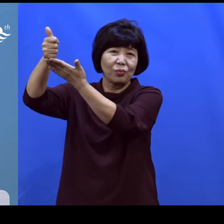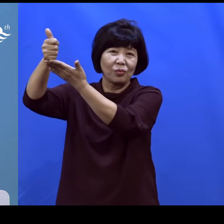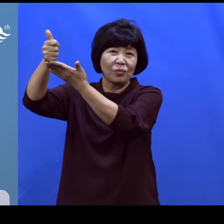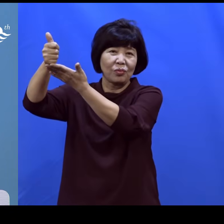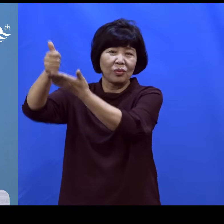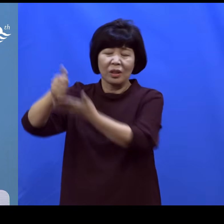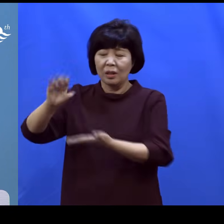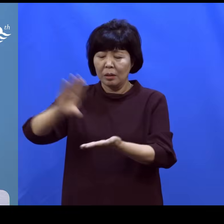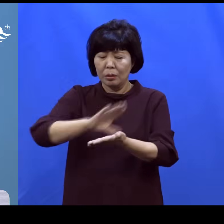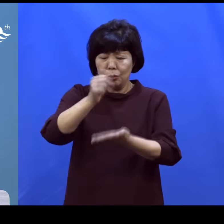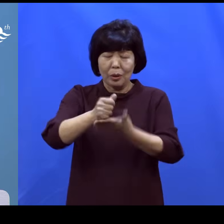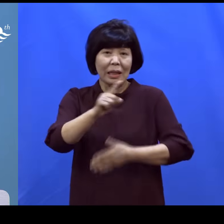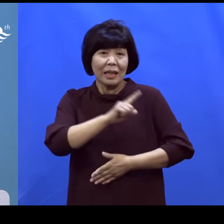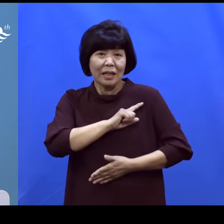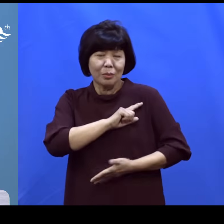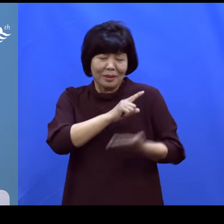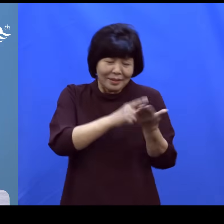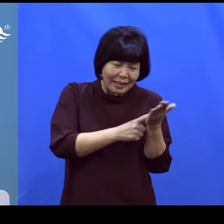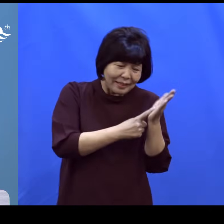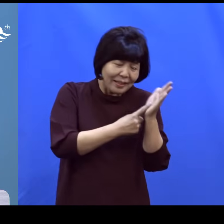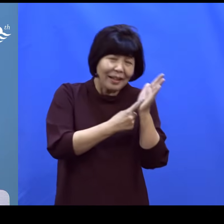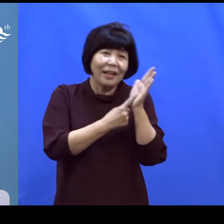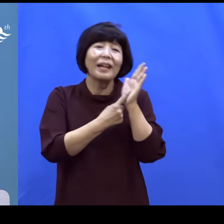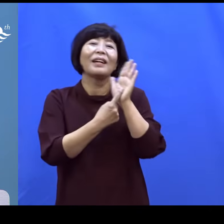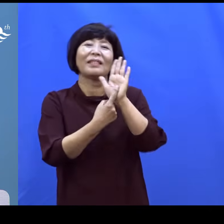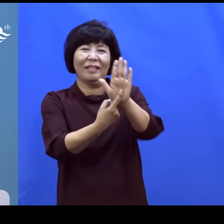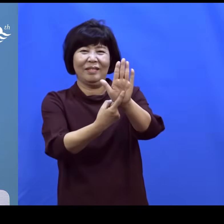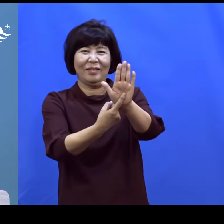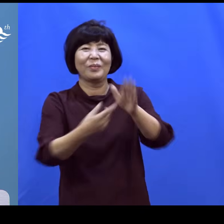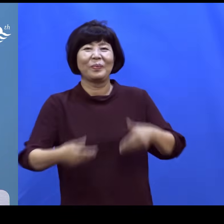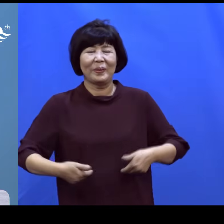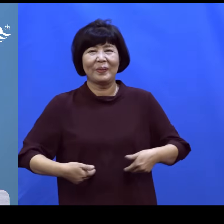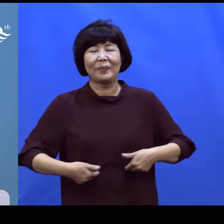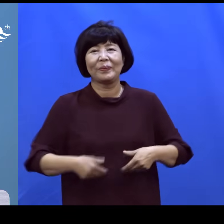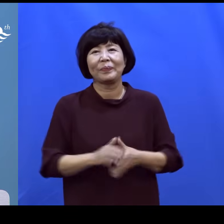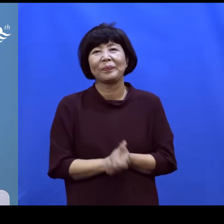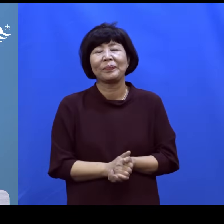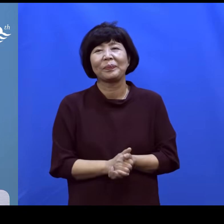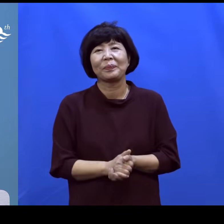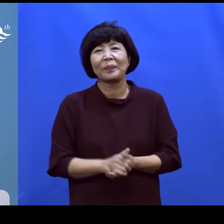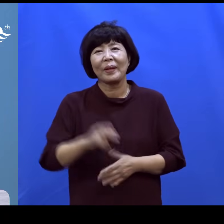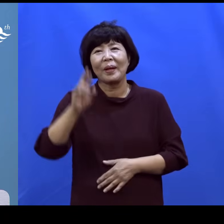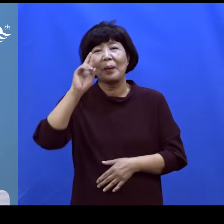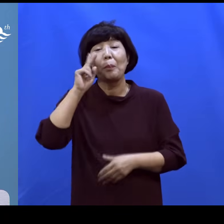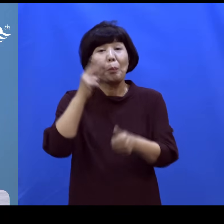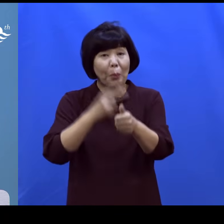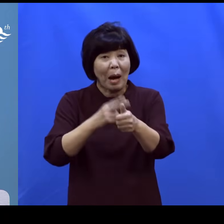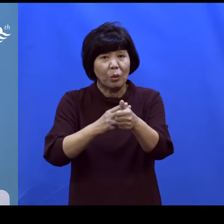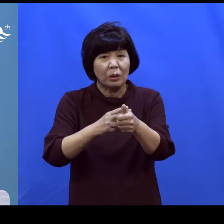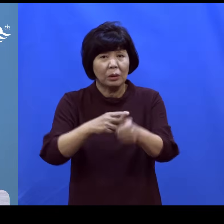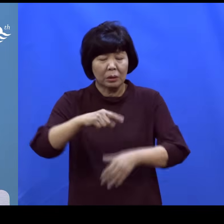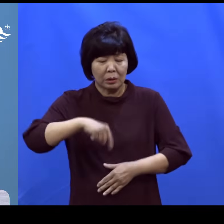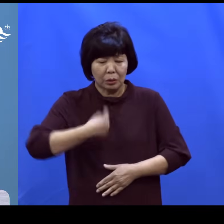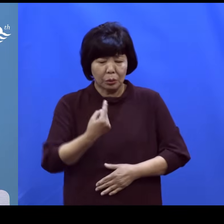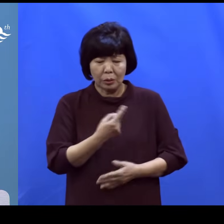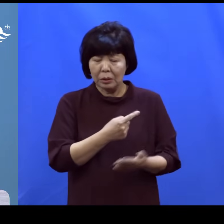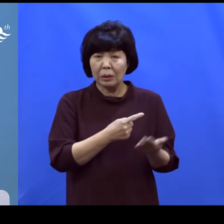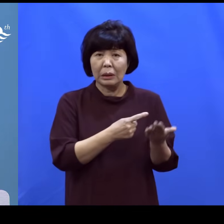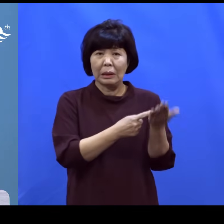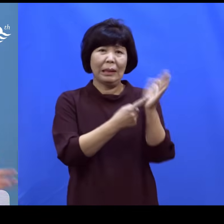그리스도의 이름이 드러나게 하는 삶이 우리의 삶의 초점이 되어야 한다는 거예요. 바울은 자기 자신을 드러내려고 하지